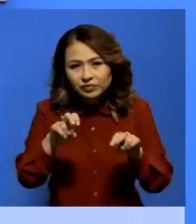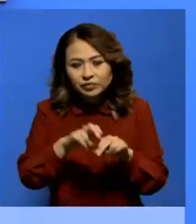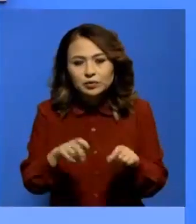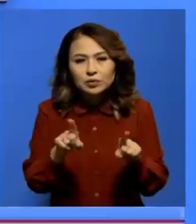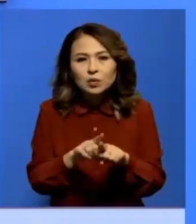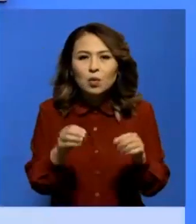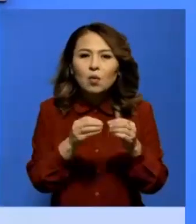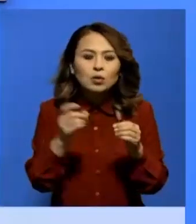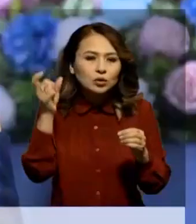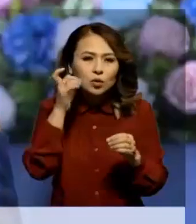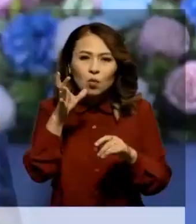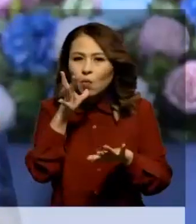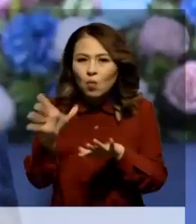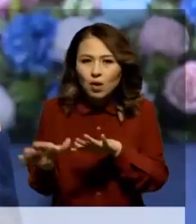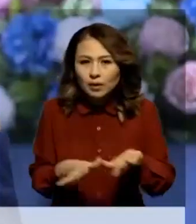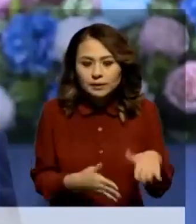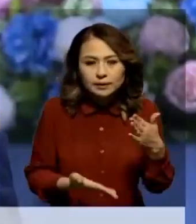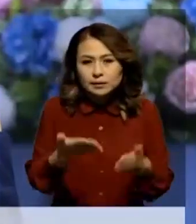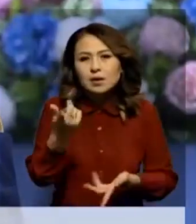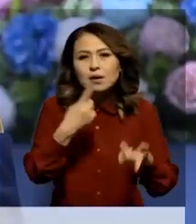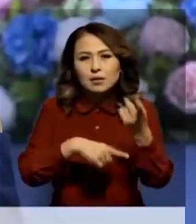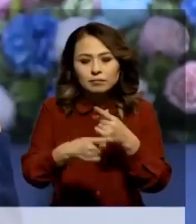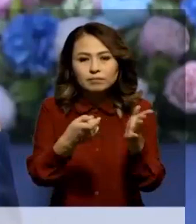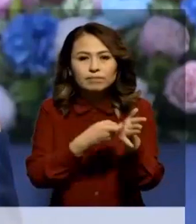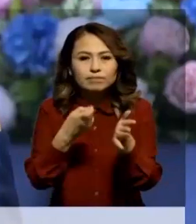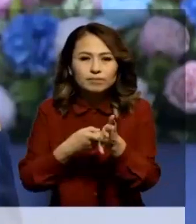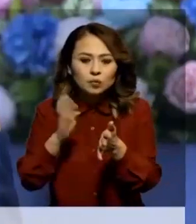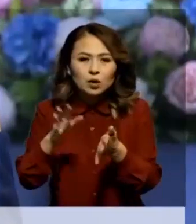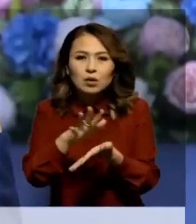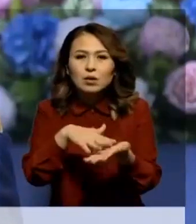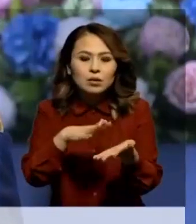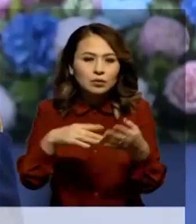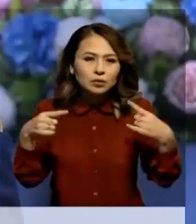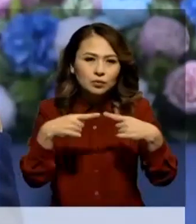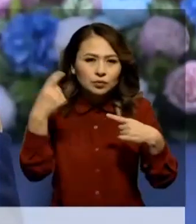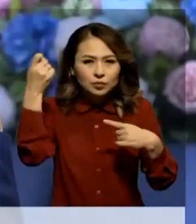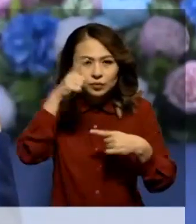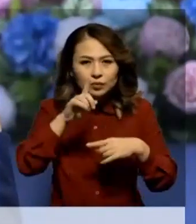10 жыл уақыт өтті. Қажеттілік болса қайта тергеледі. Ал одан кейін не болар анықталады.